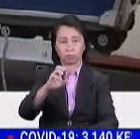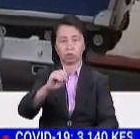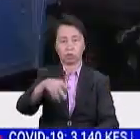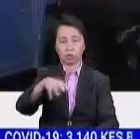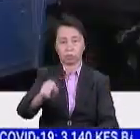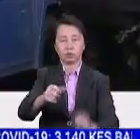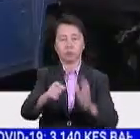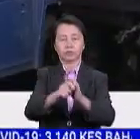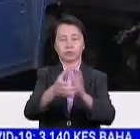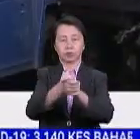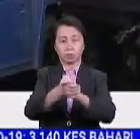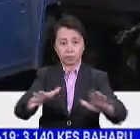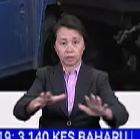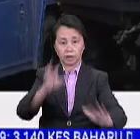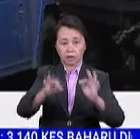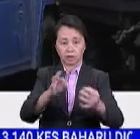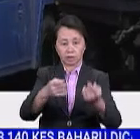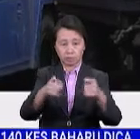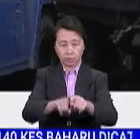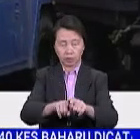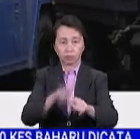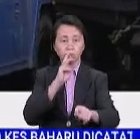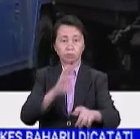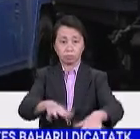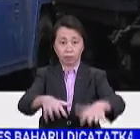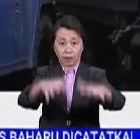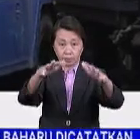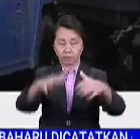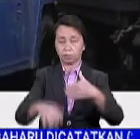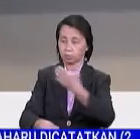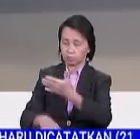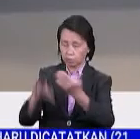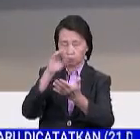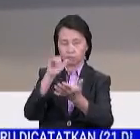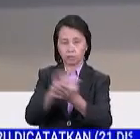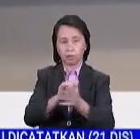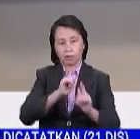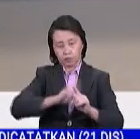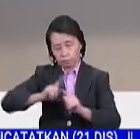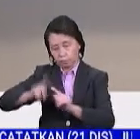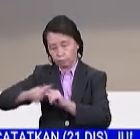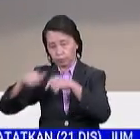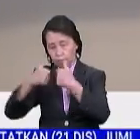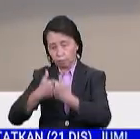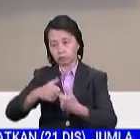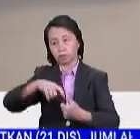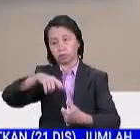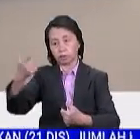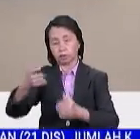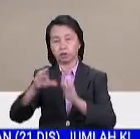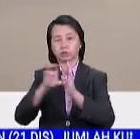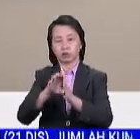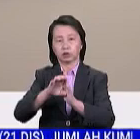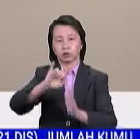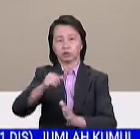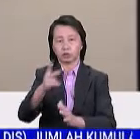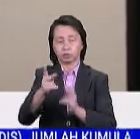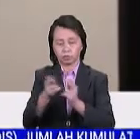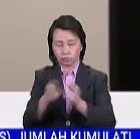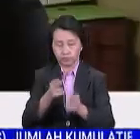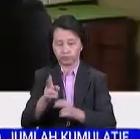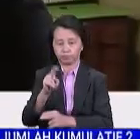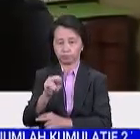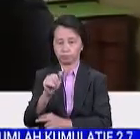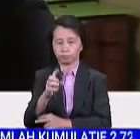operasi penyelamatan sekiranya berlaku bencana. Beliau turut yakin pelbagai agensi lain khasnya Jawatan Kuasa Pengurusan